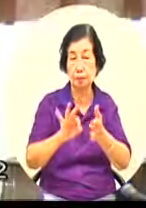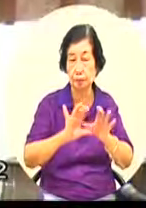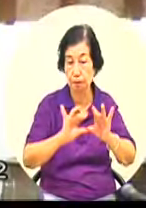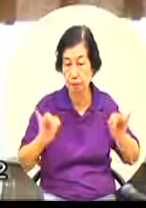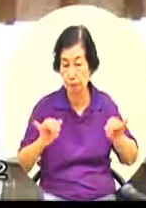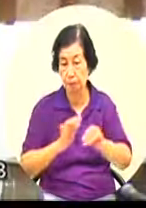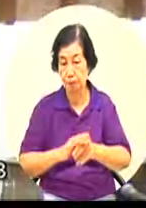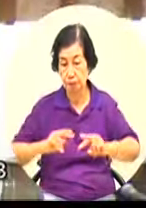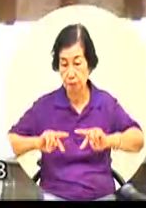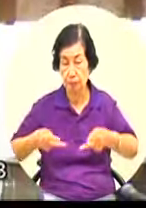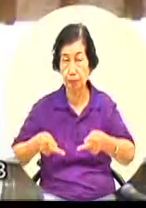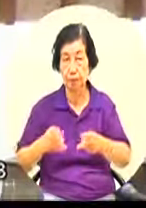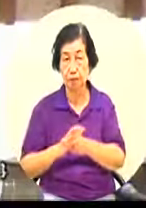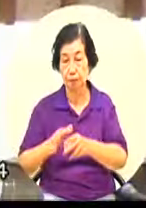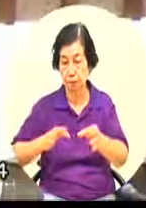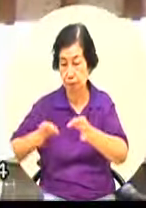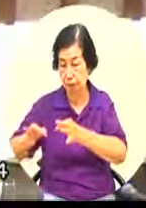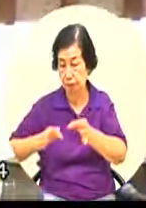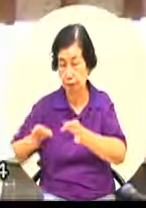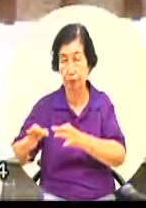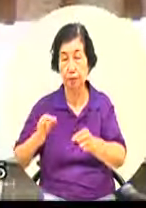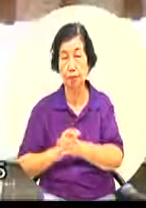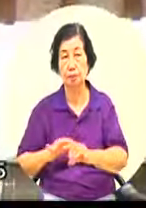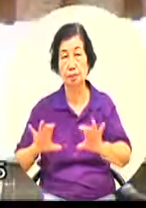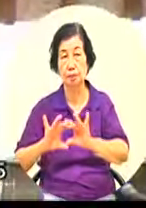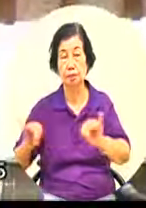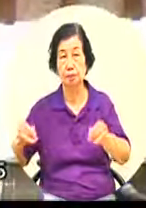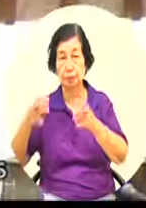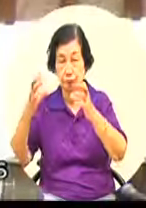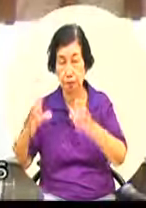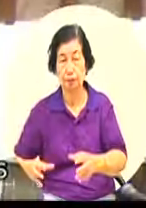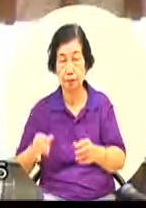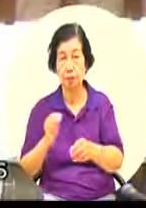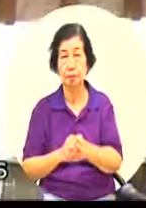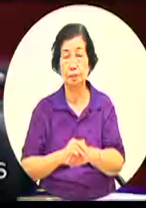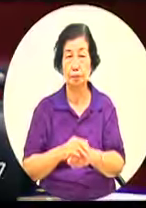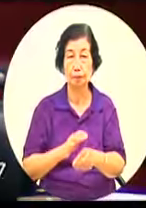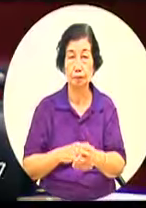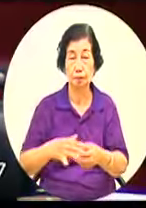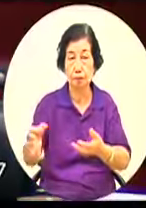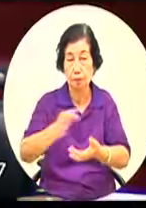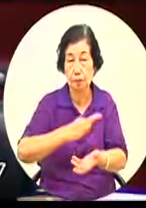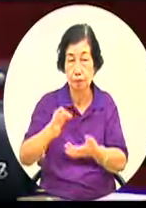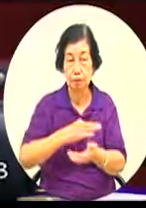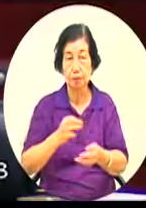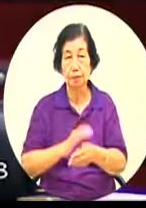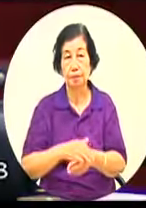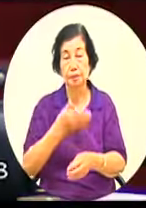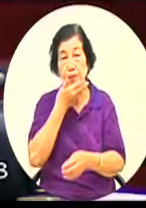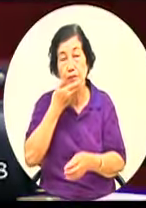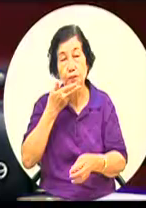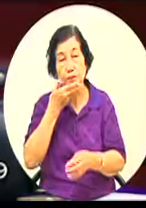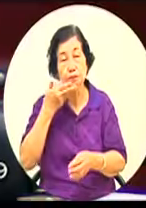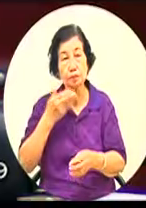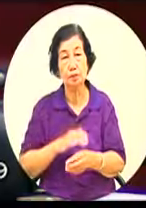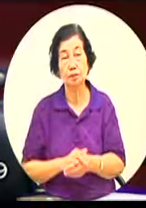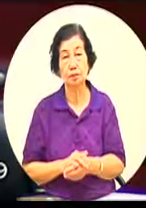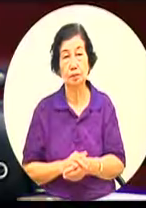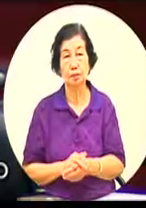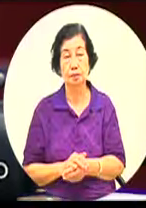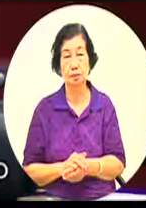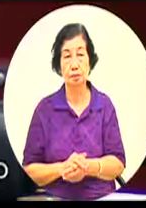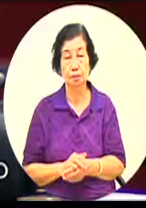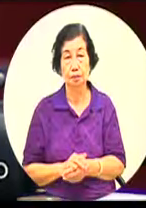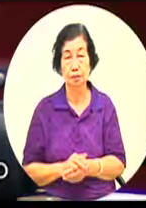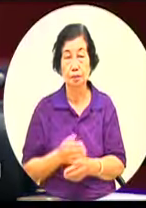商业用地之后，他把它设定地上权或甚至是出售得到的这些利益，是否可以专